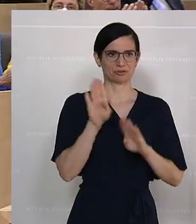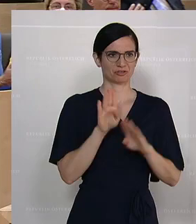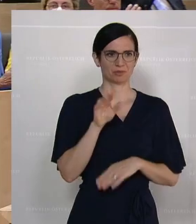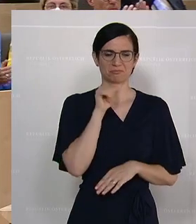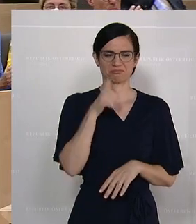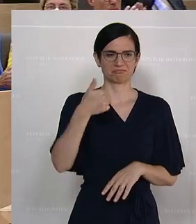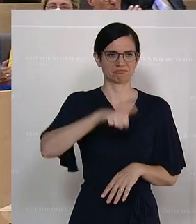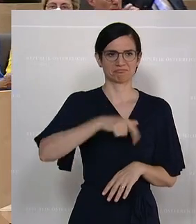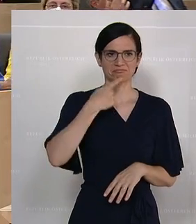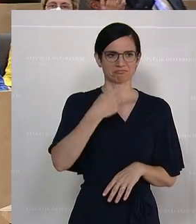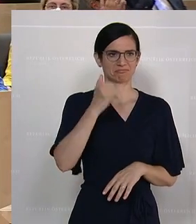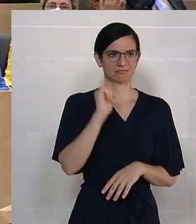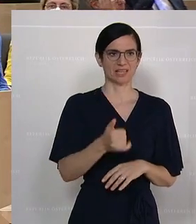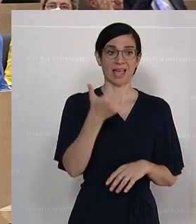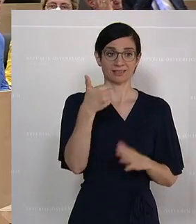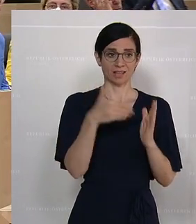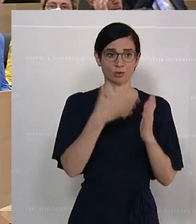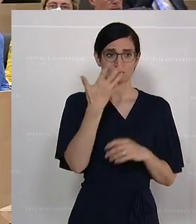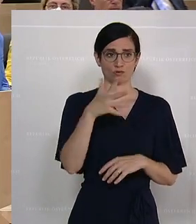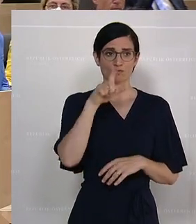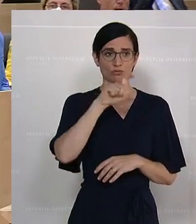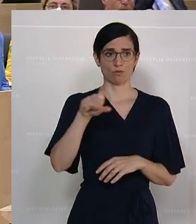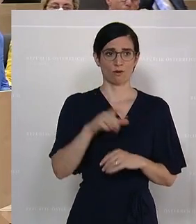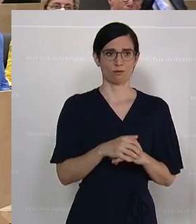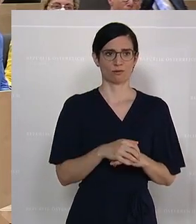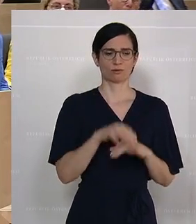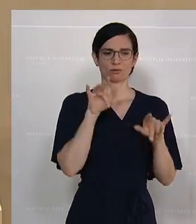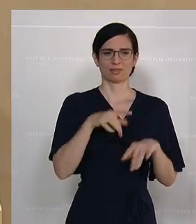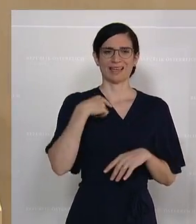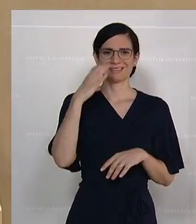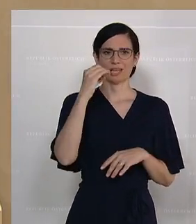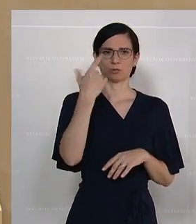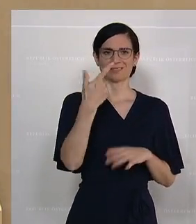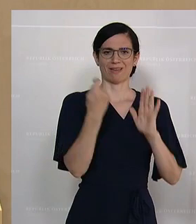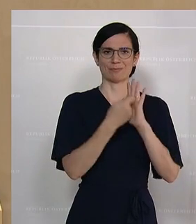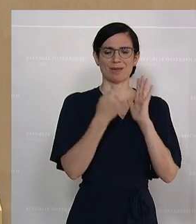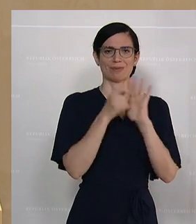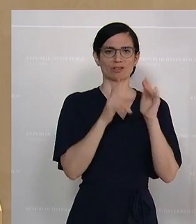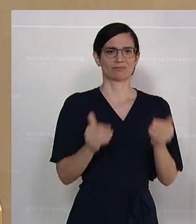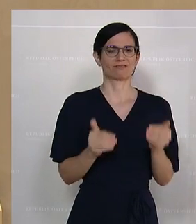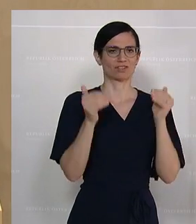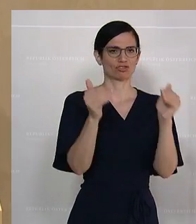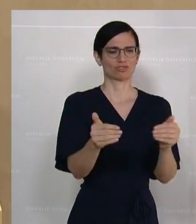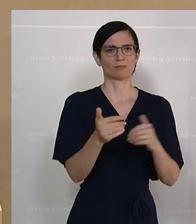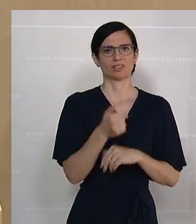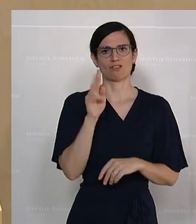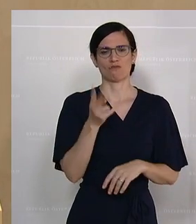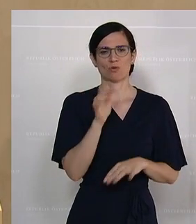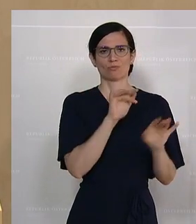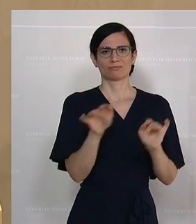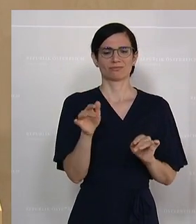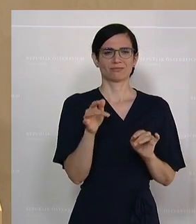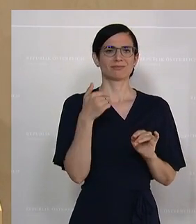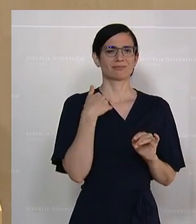1500 euro und zugleich verschieben wir die co2 verpressung auf dieses datum weil natürlich immer auch